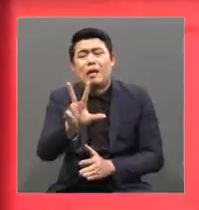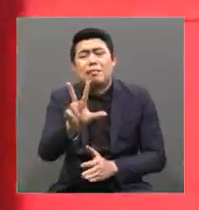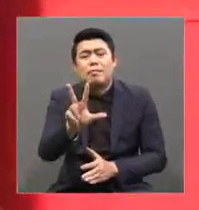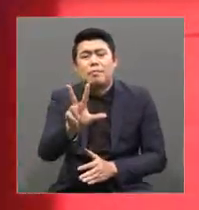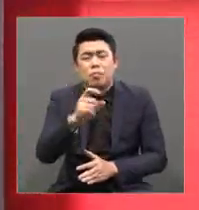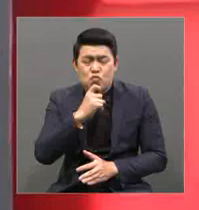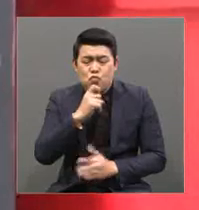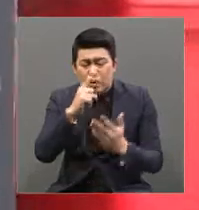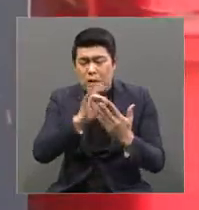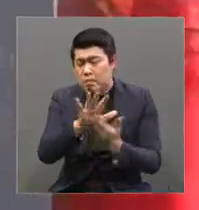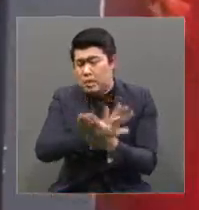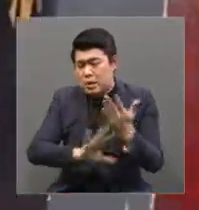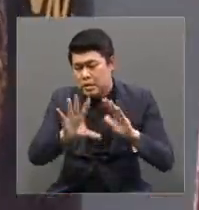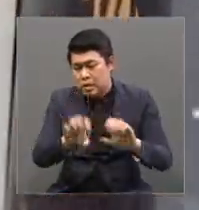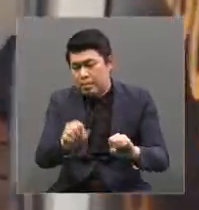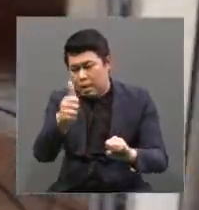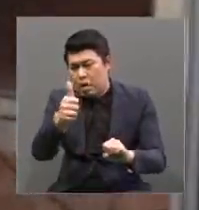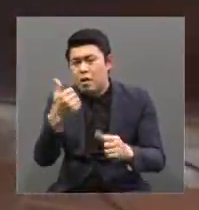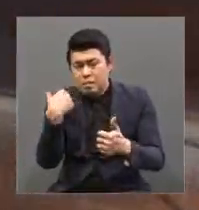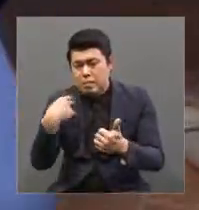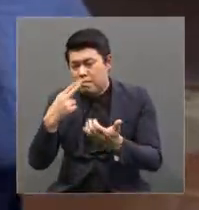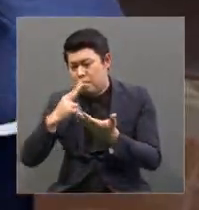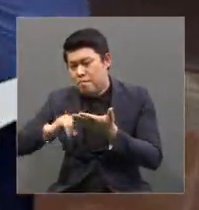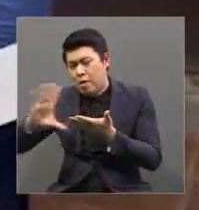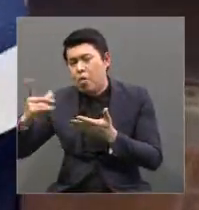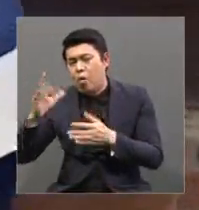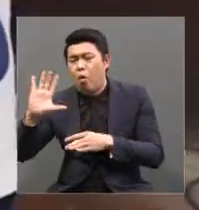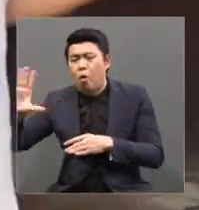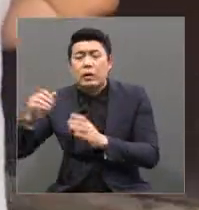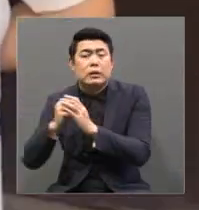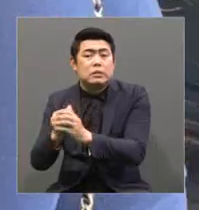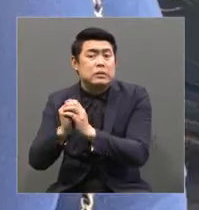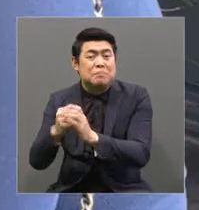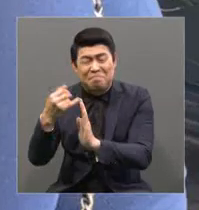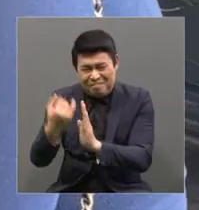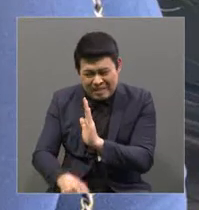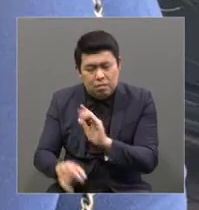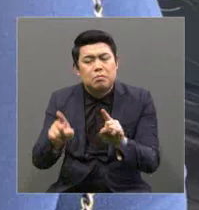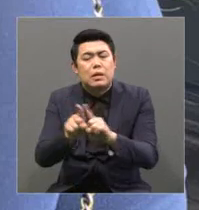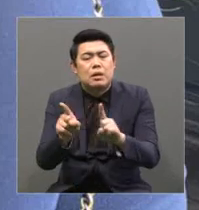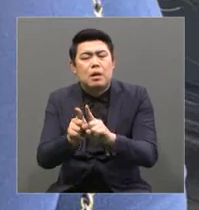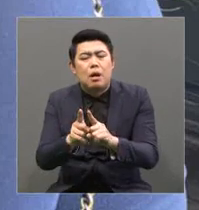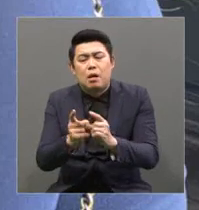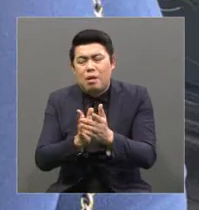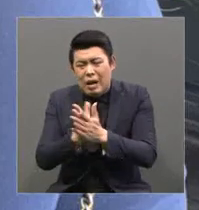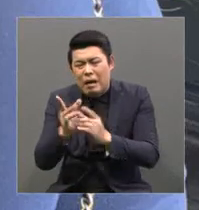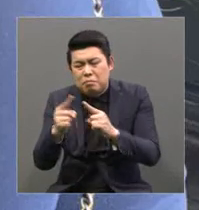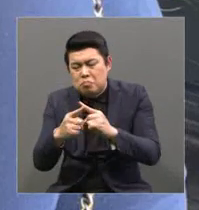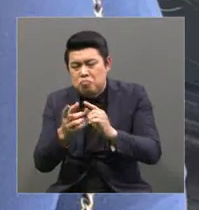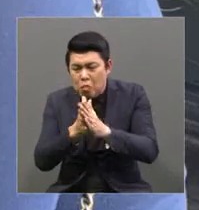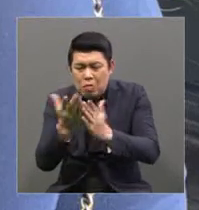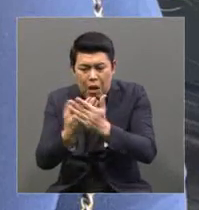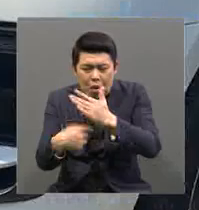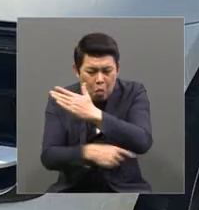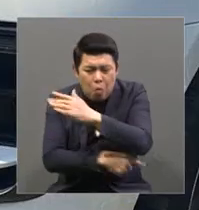ที่ยังอยู่ในบ้านเราแล้วเจ้าหน้าที่จับได้มีหมายจับของสาธารณรัฐประชาชนจีนความผิดเหมือนกันเลยค่ะแชร์ลูกโซ่